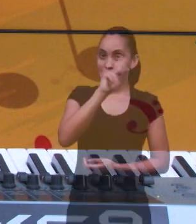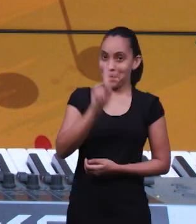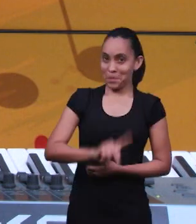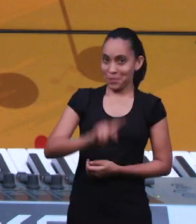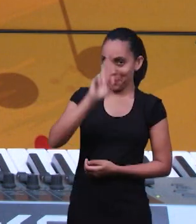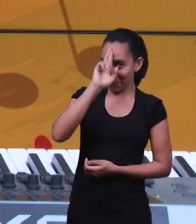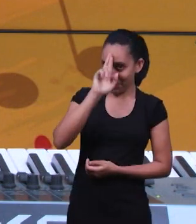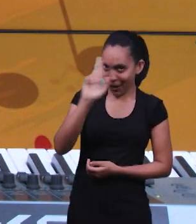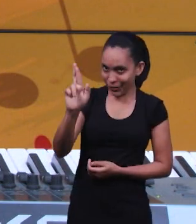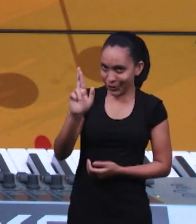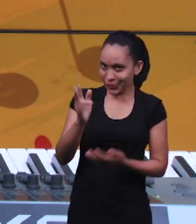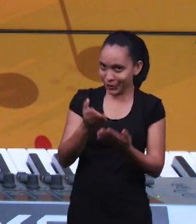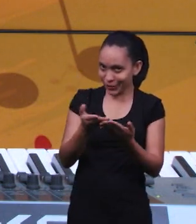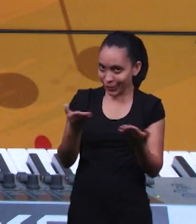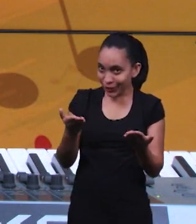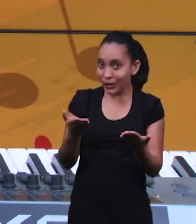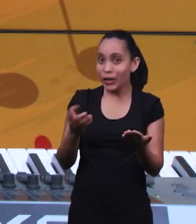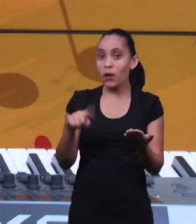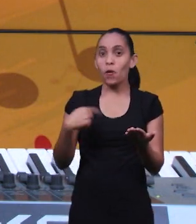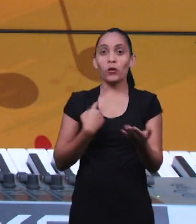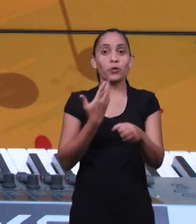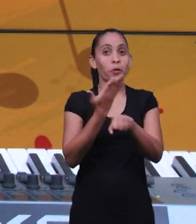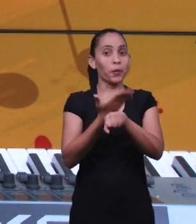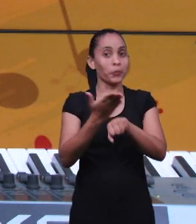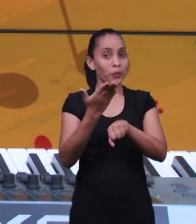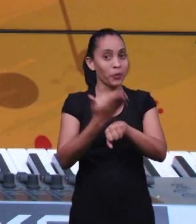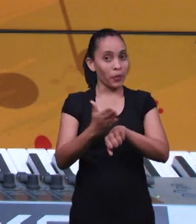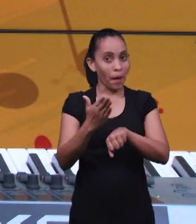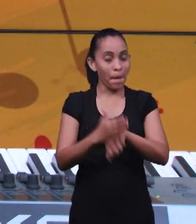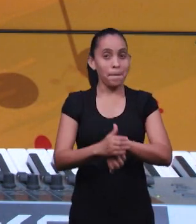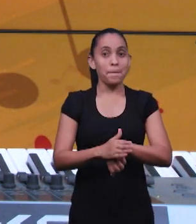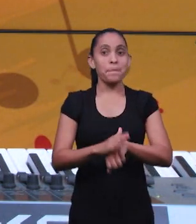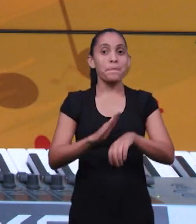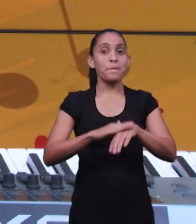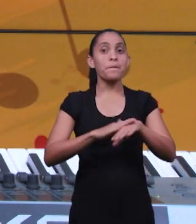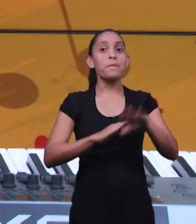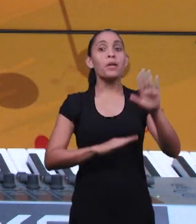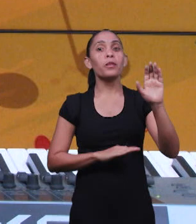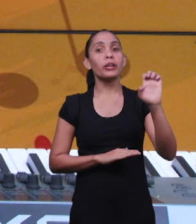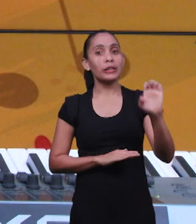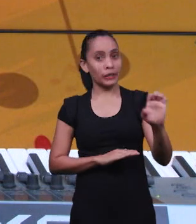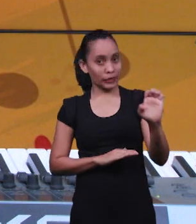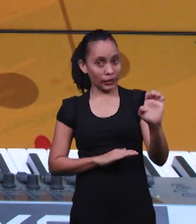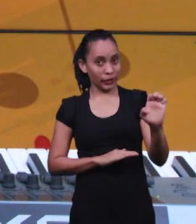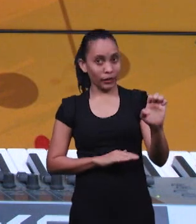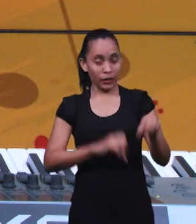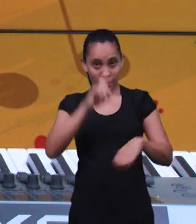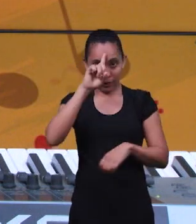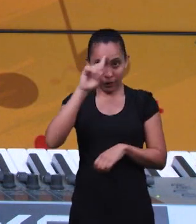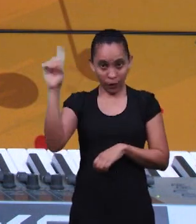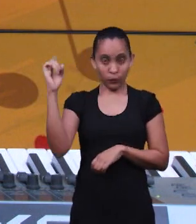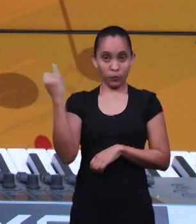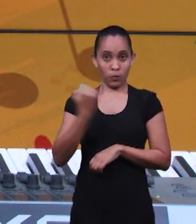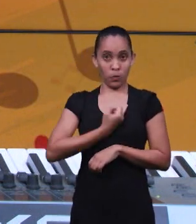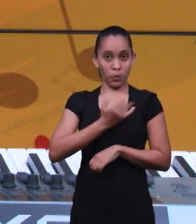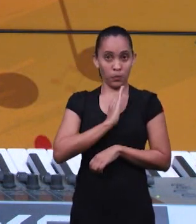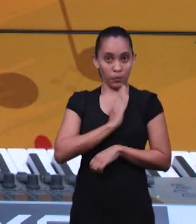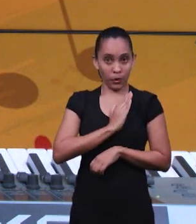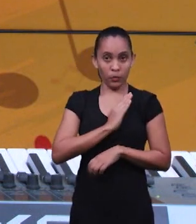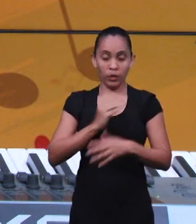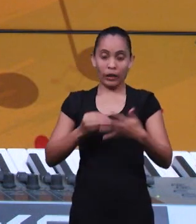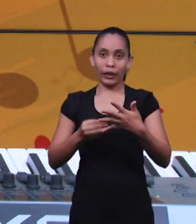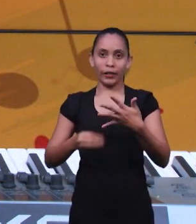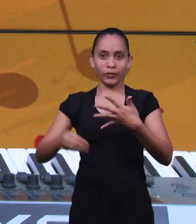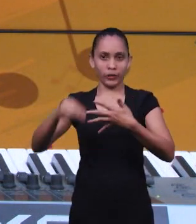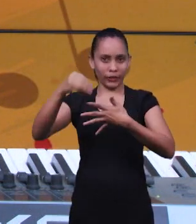La paix du Seigneur, mes frères. Aujourd'hui, nous allons nous entraîner la main gauche dans le clavier, la louange Dieu m'a parlé, la gamme de Ré